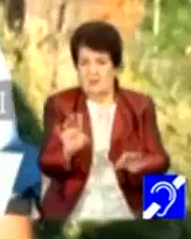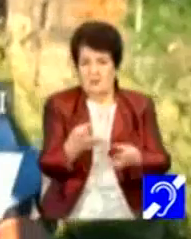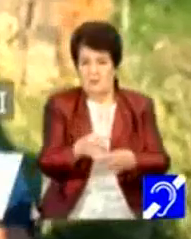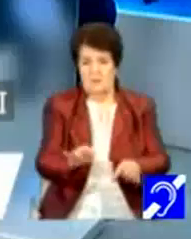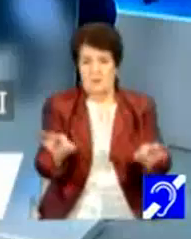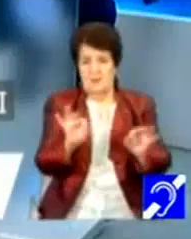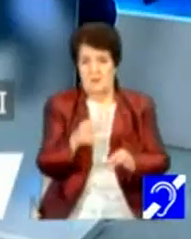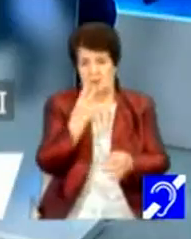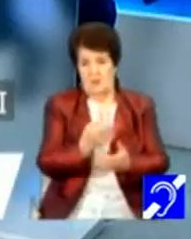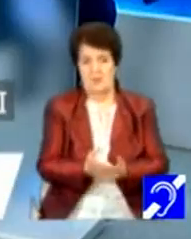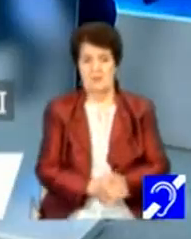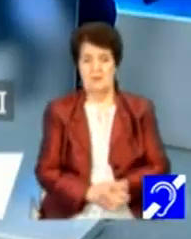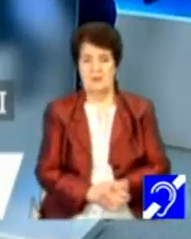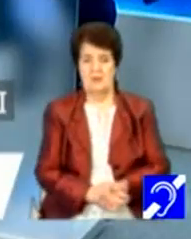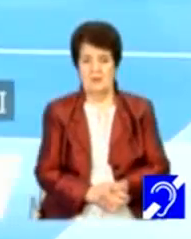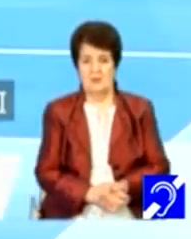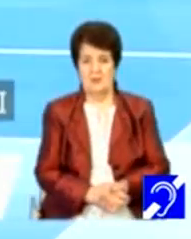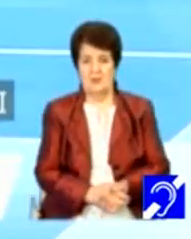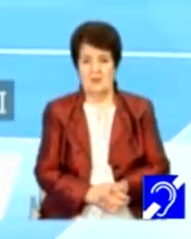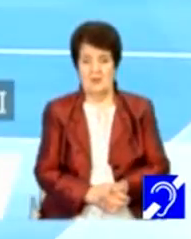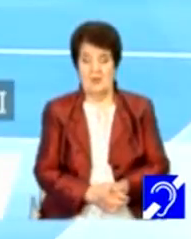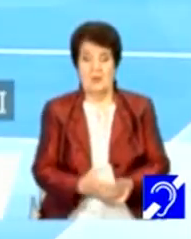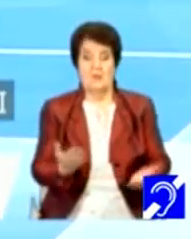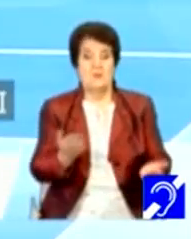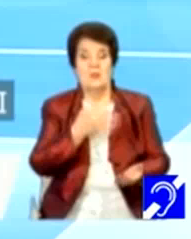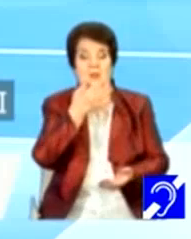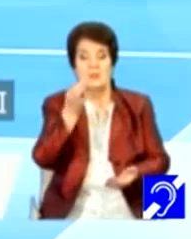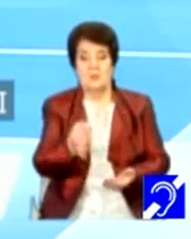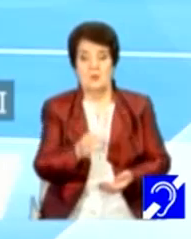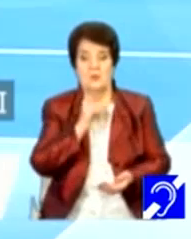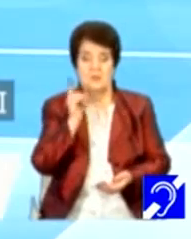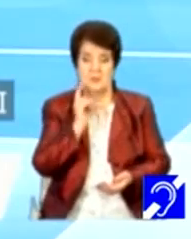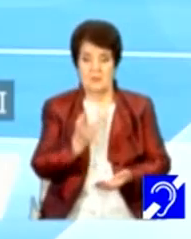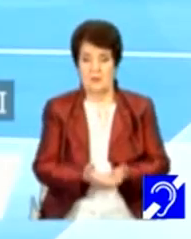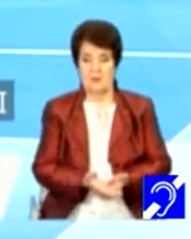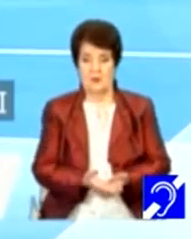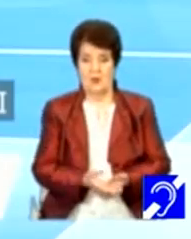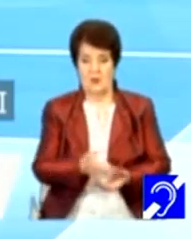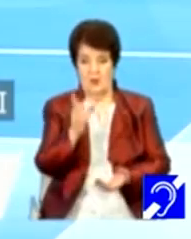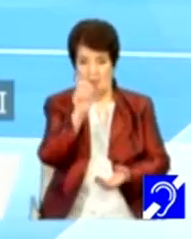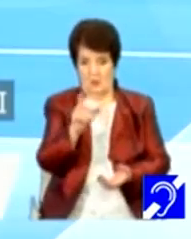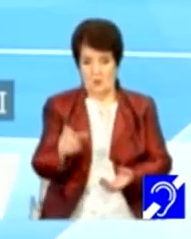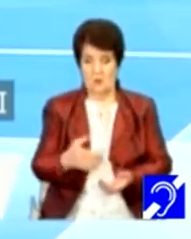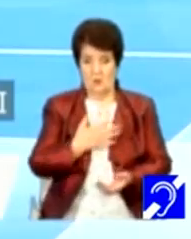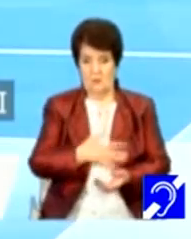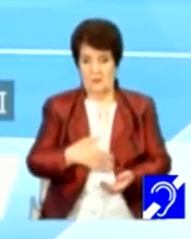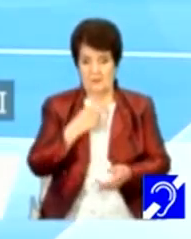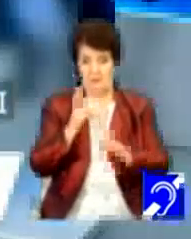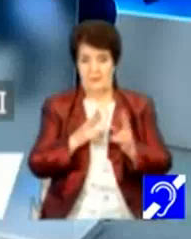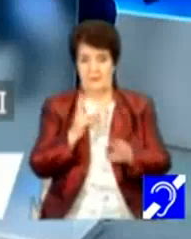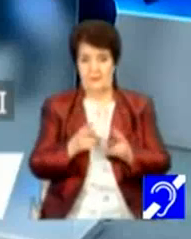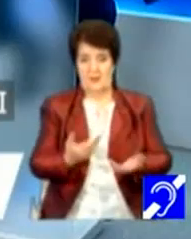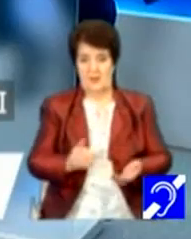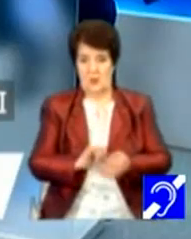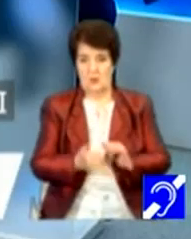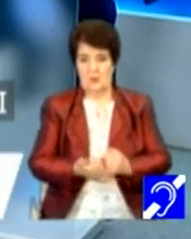nimic. Da. Ce le răspundeți? Ați văzut, în general, lumea amărâtă și se plânge de condițiile de